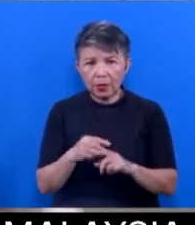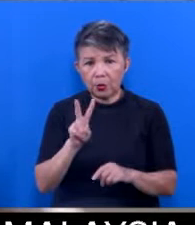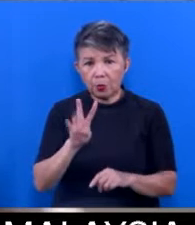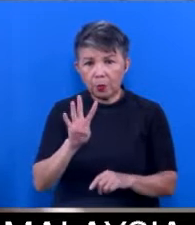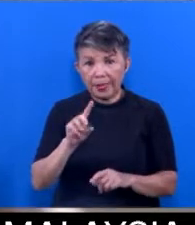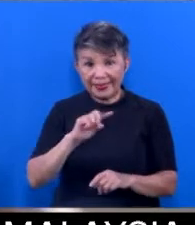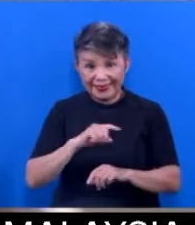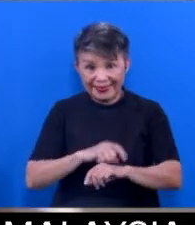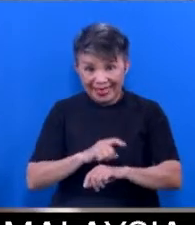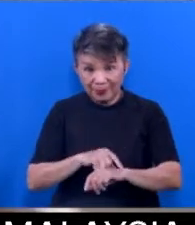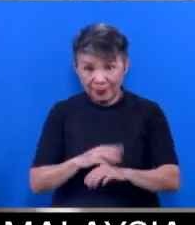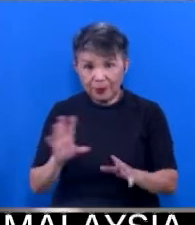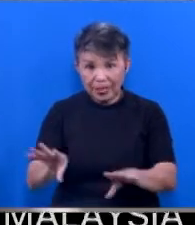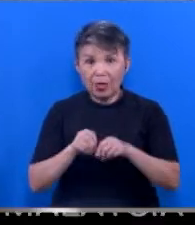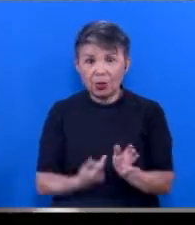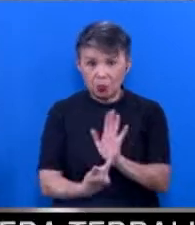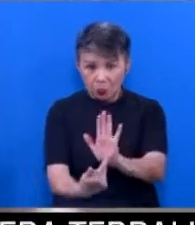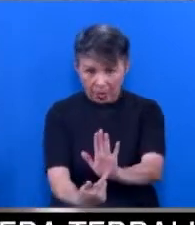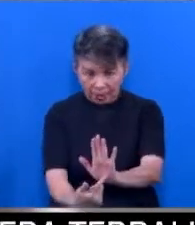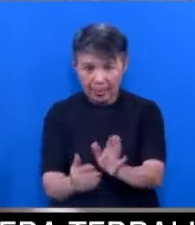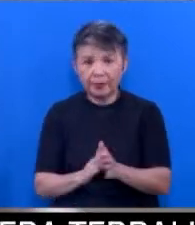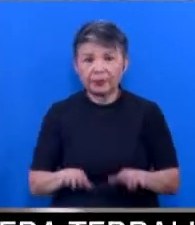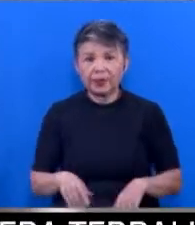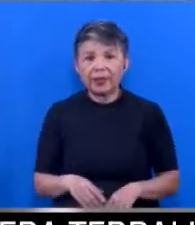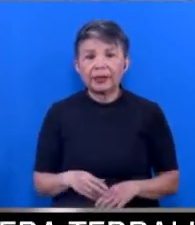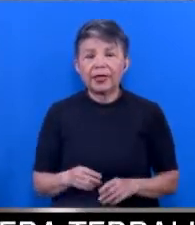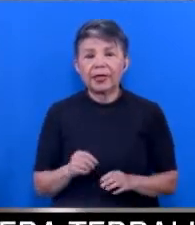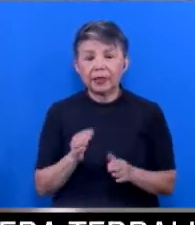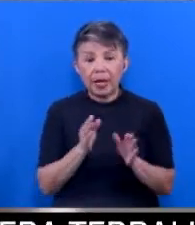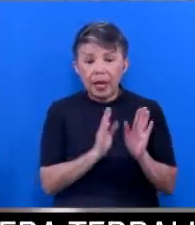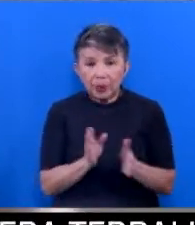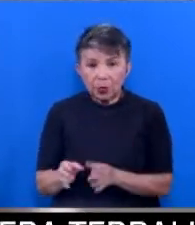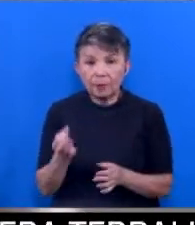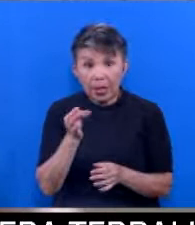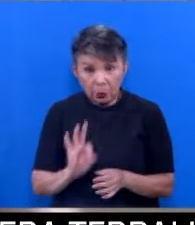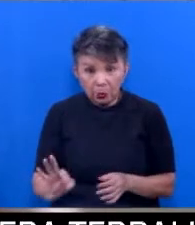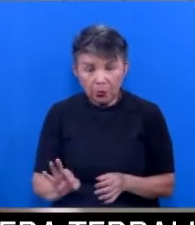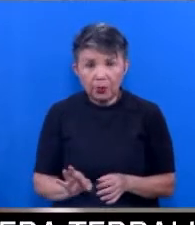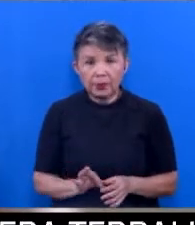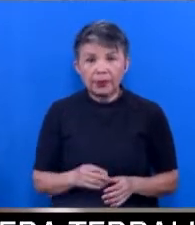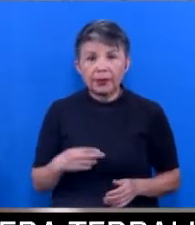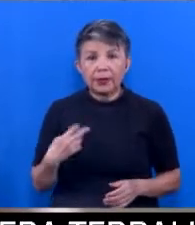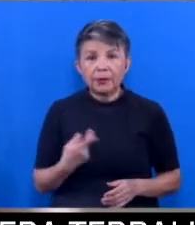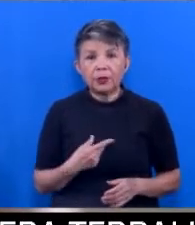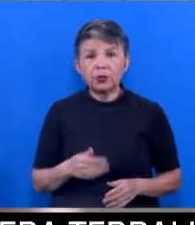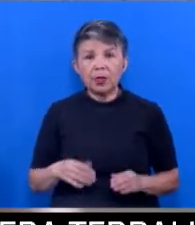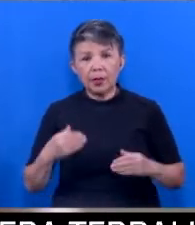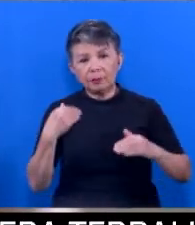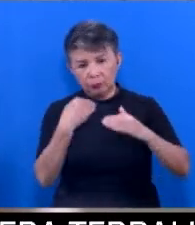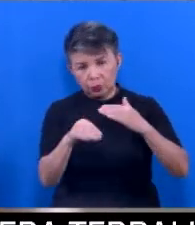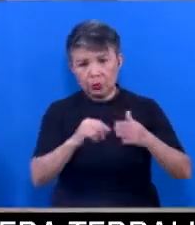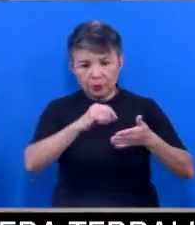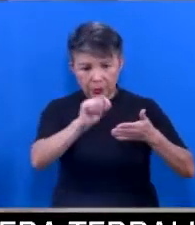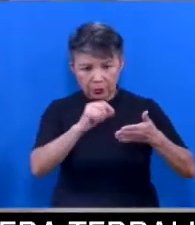jam maksimal hasil sudah bisa keluar. Jadi dengan adanya aturan baru, kami sih sudah memenuhi